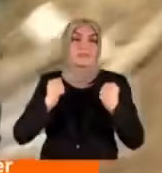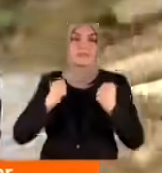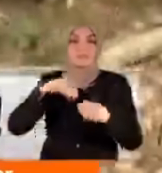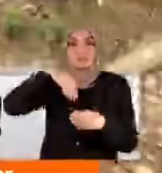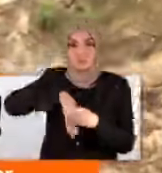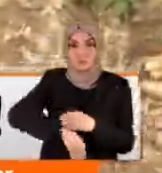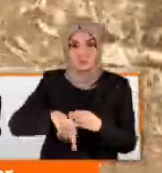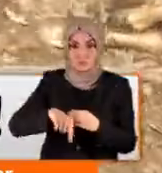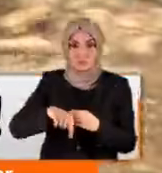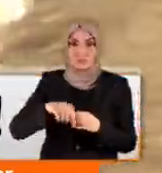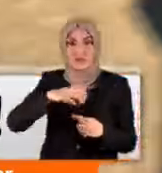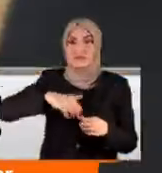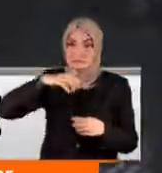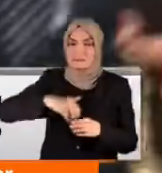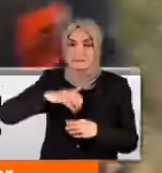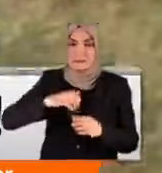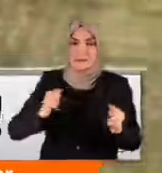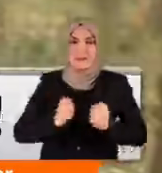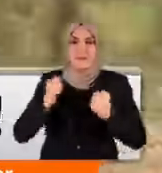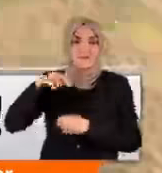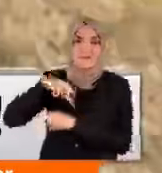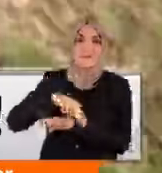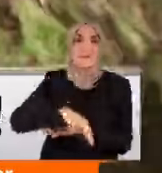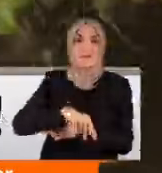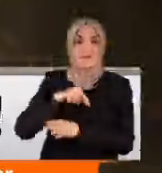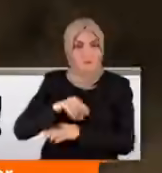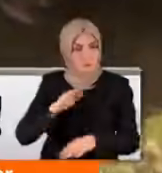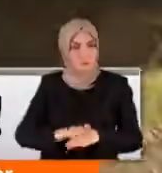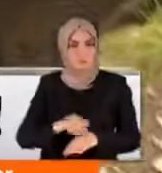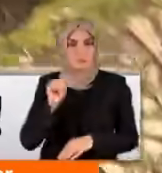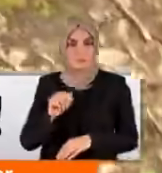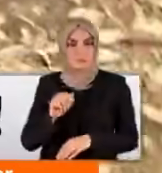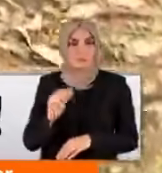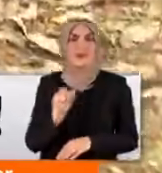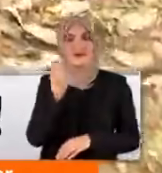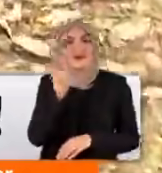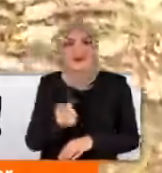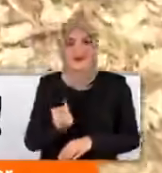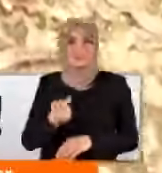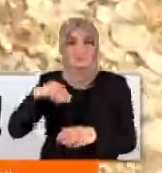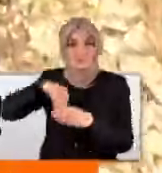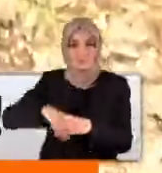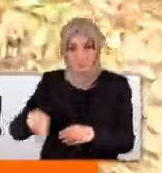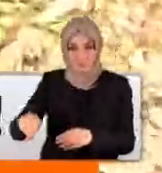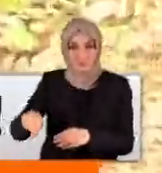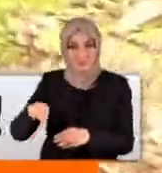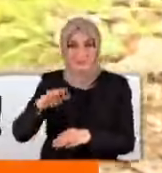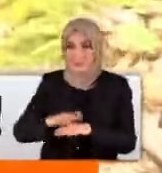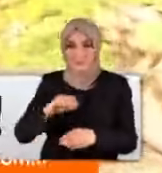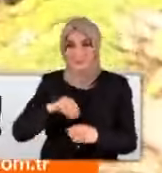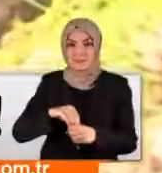de Merdivenler kullanmışlar Ancak daha derinlikteki çukurları kazmak için bu araçları kullanmışlar bu vasıtasıyla